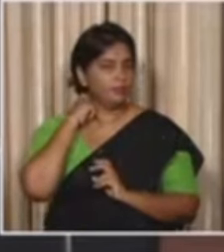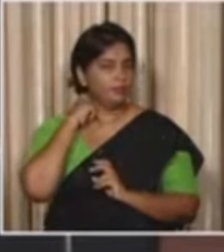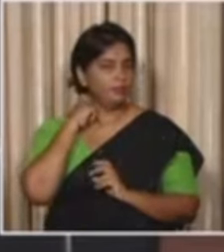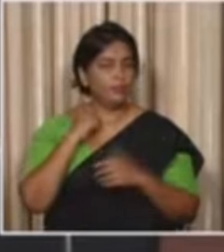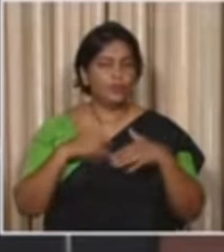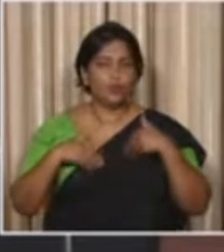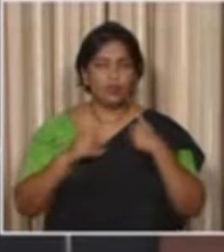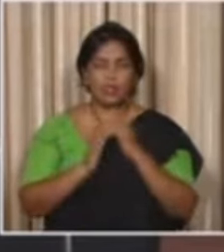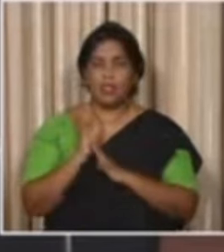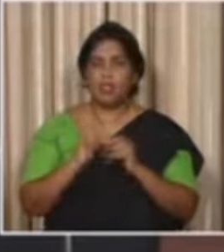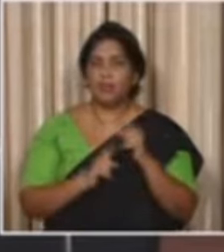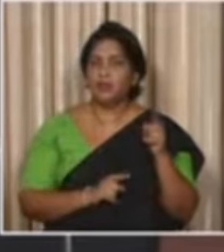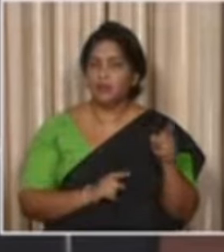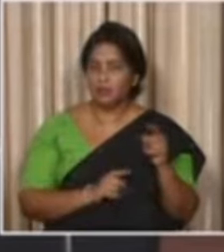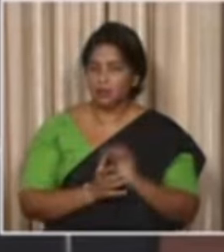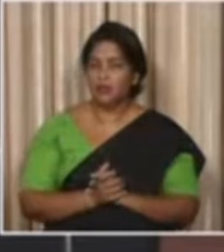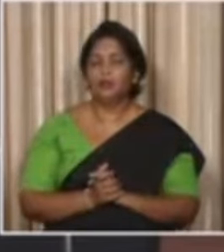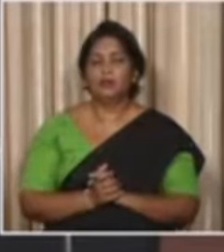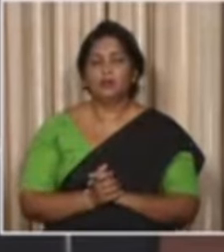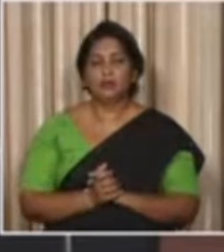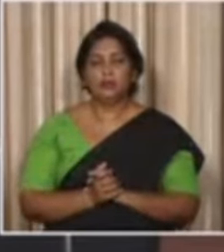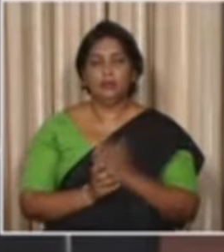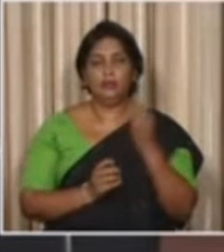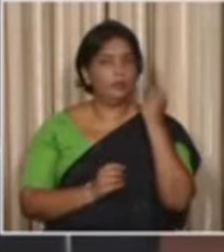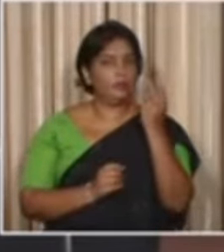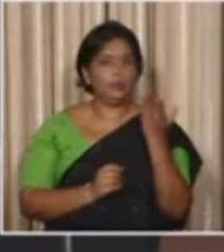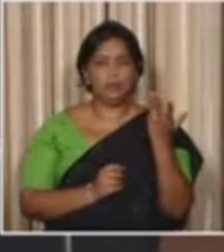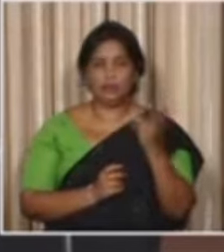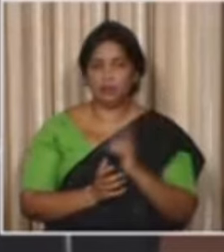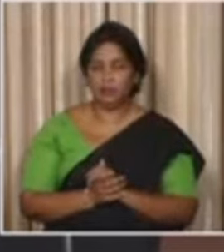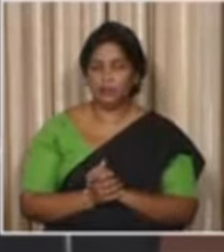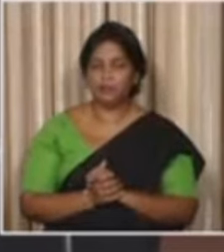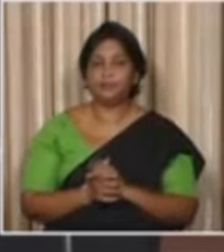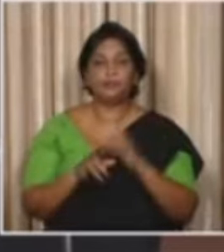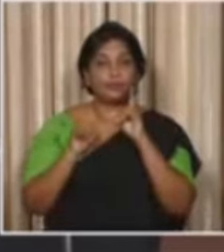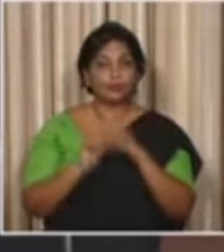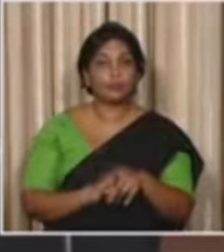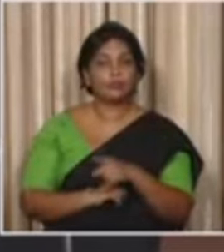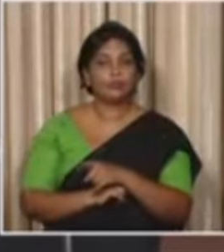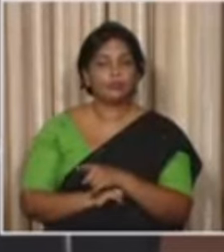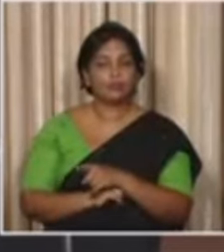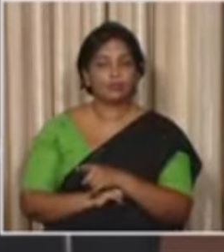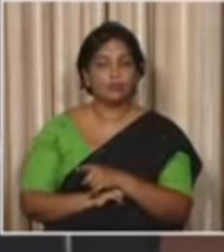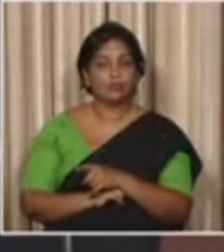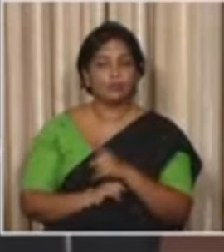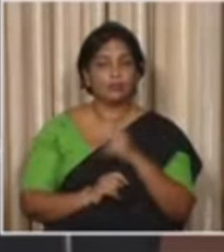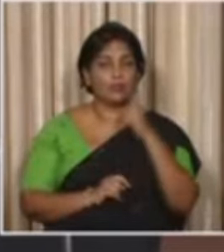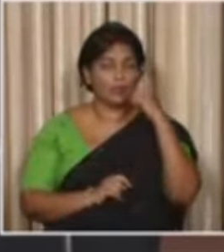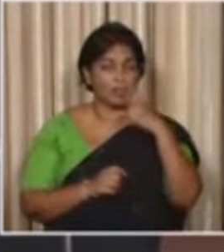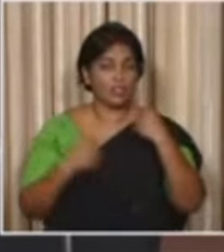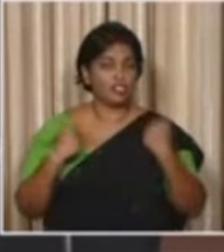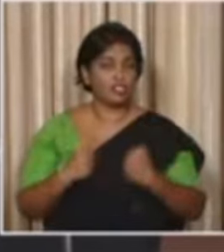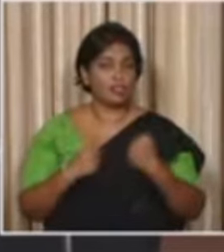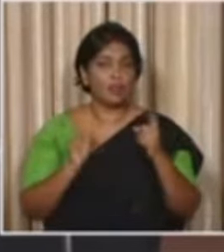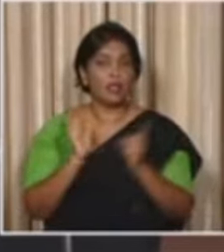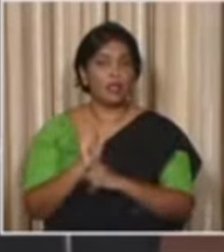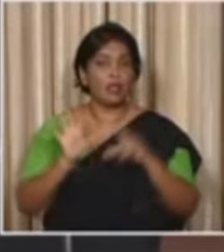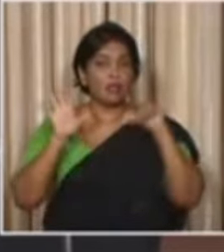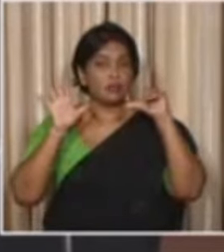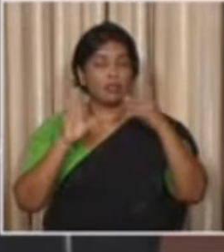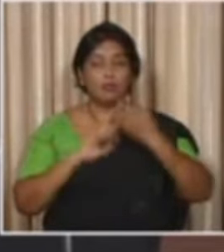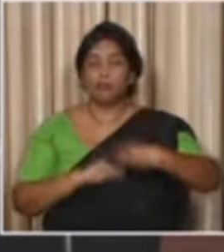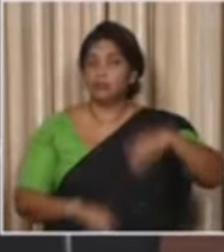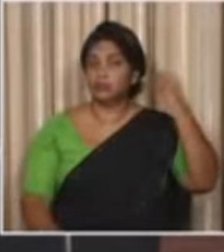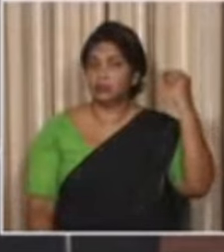සෞඛ්‍ය අමාත්‍යතුමා ඉන්නවා දුන්නේ මේගොල්ලෝ නියෝජ්‍ය අධිපතිගේ පඩිය 107කින් වැඩි කරගෙන